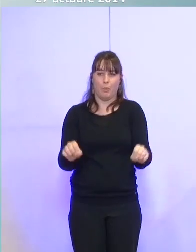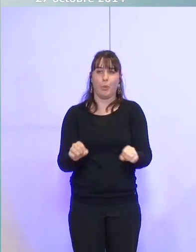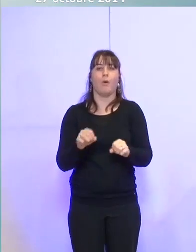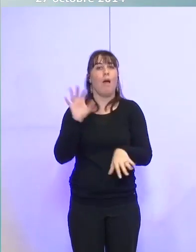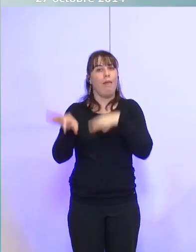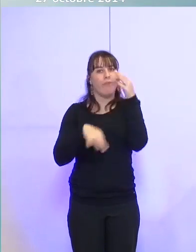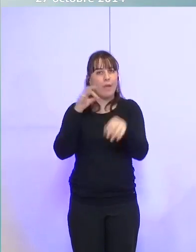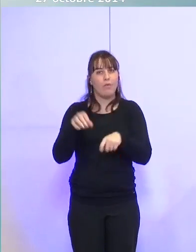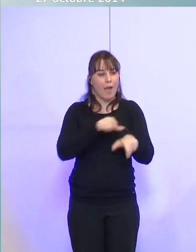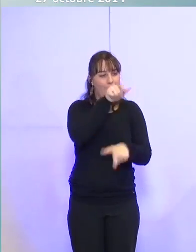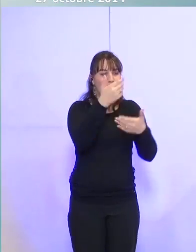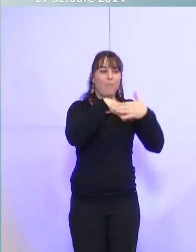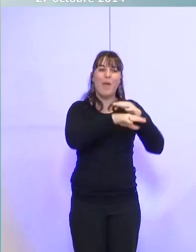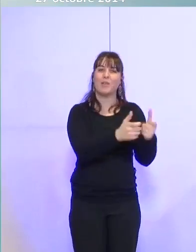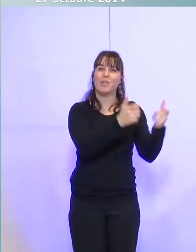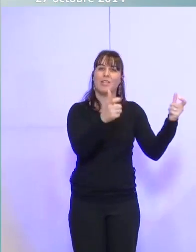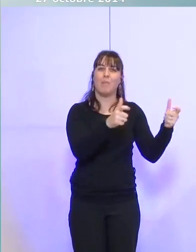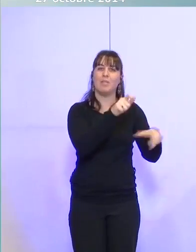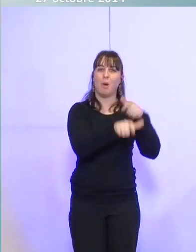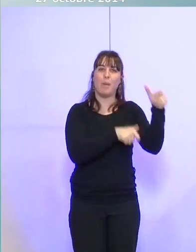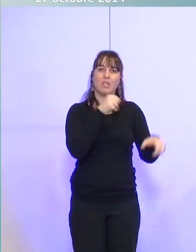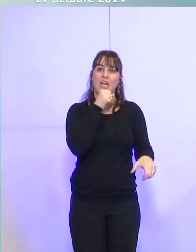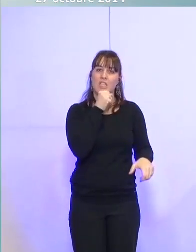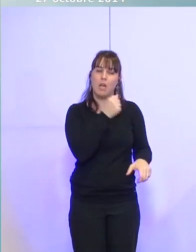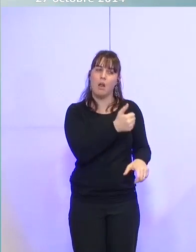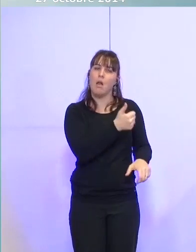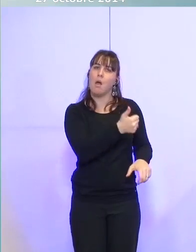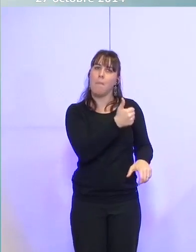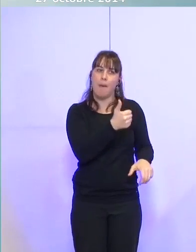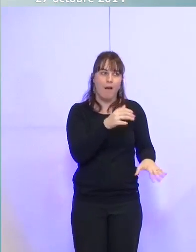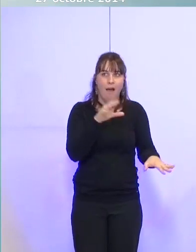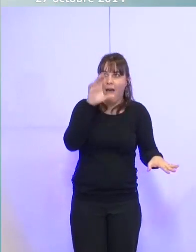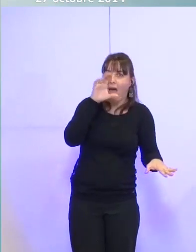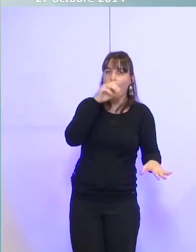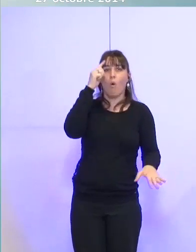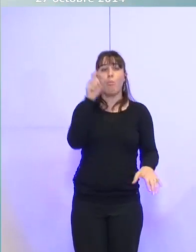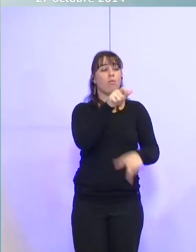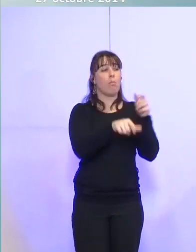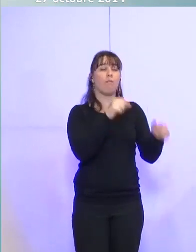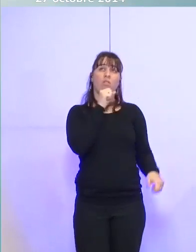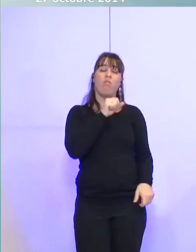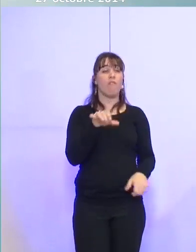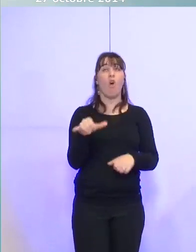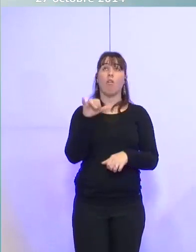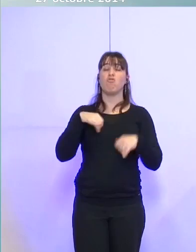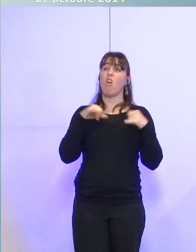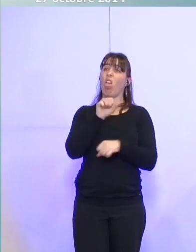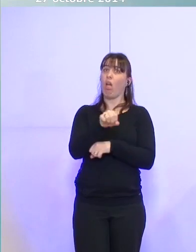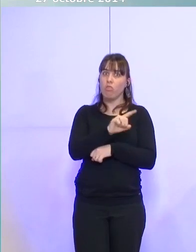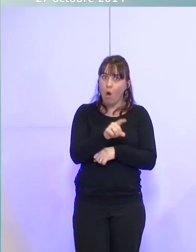Découverte pour les personnes résidentes de l'établissement, qui sont souvent bien plus curieuses qu'on ne l'imagine sur les jeunes et la